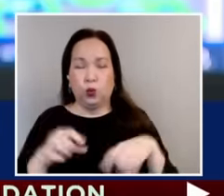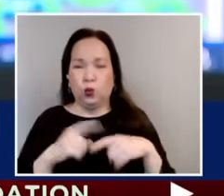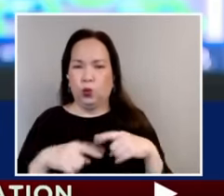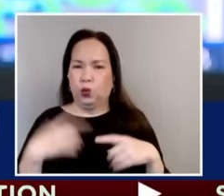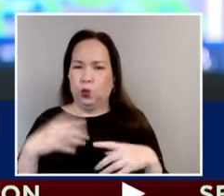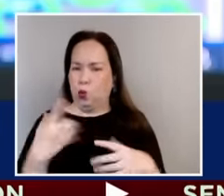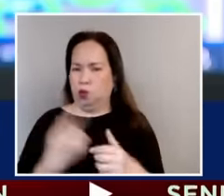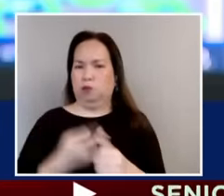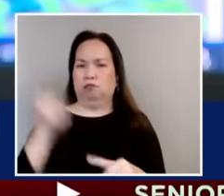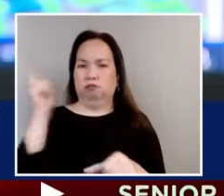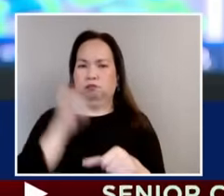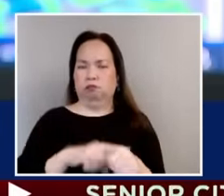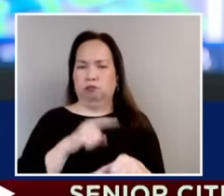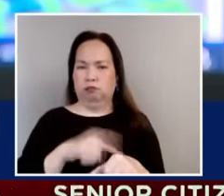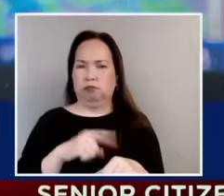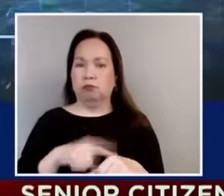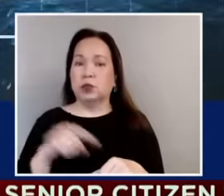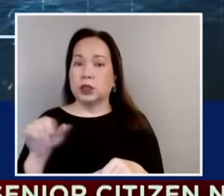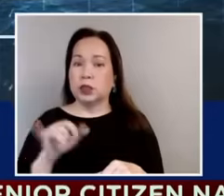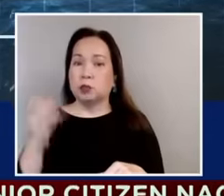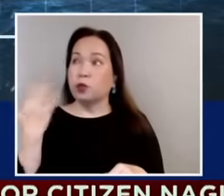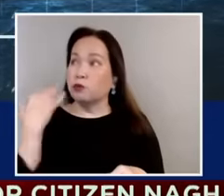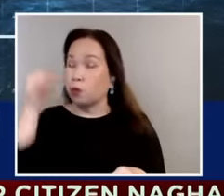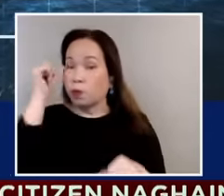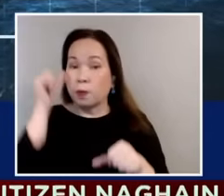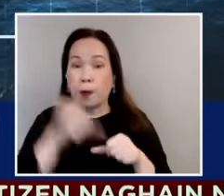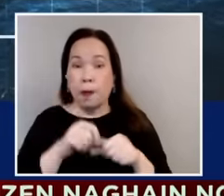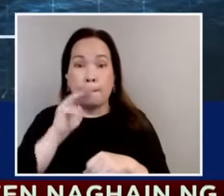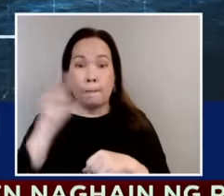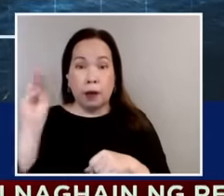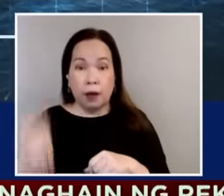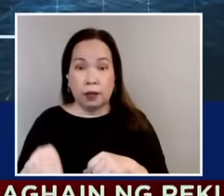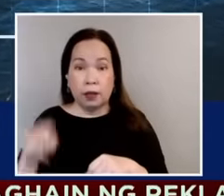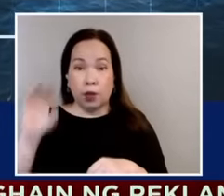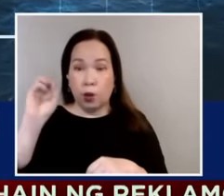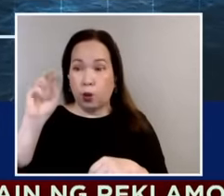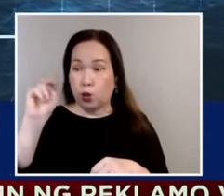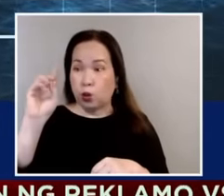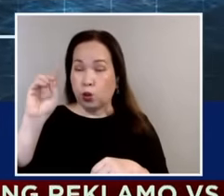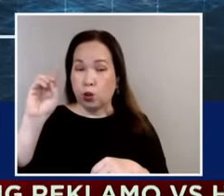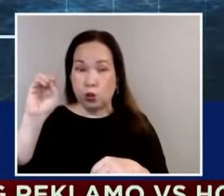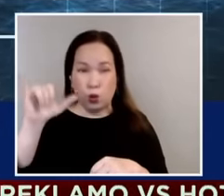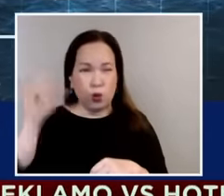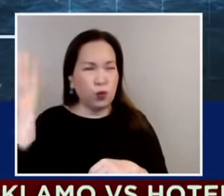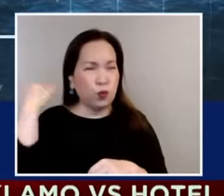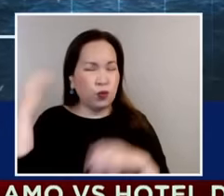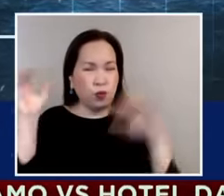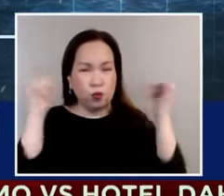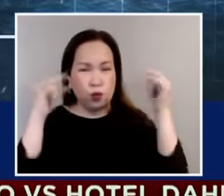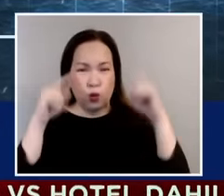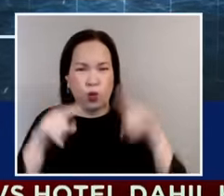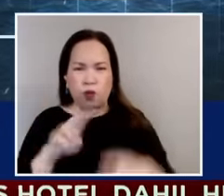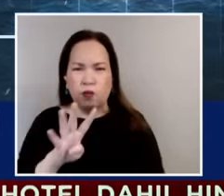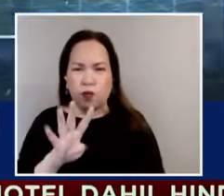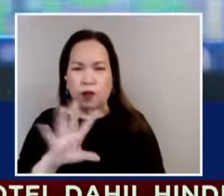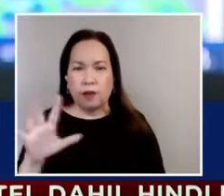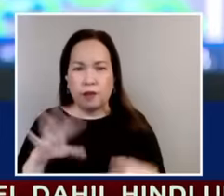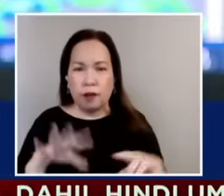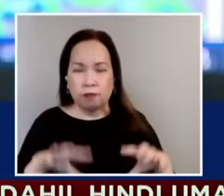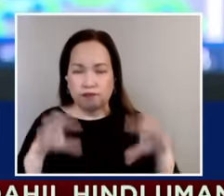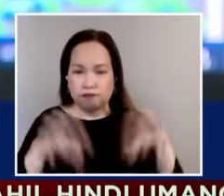Metro Manila because of bagyong Ondoy, 455 mm lang po yung binuhos na ulan. What more yung 619